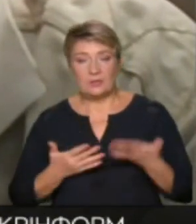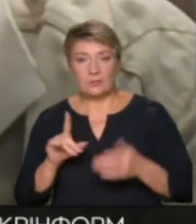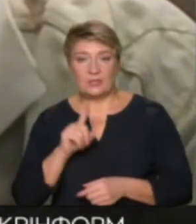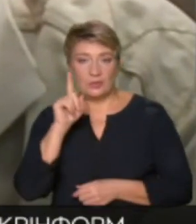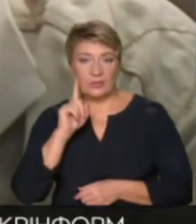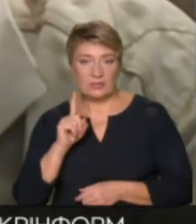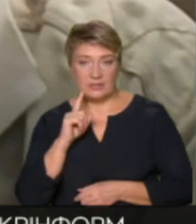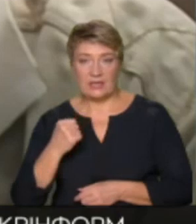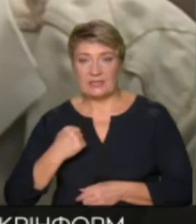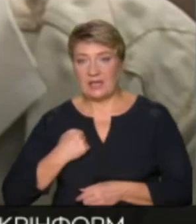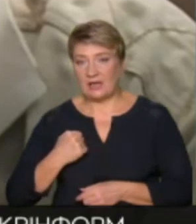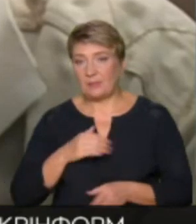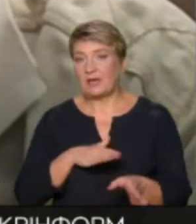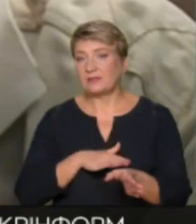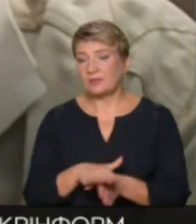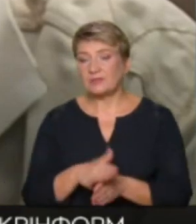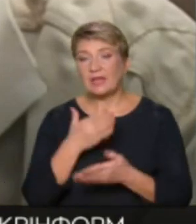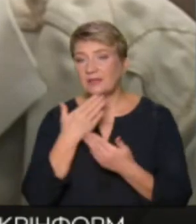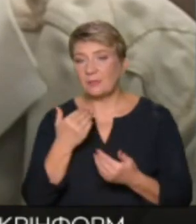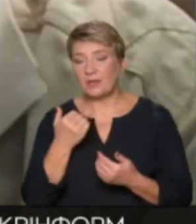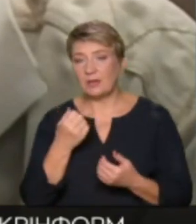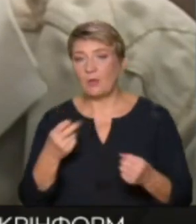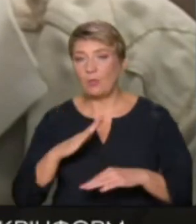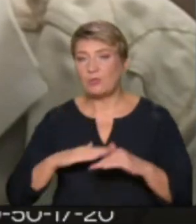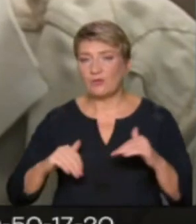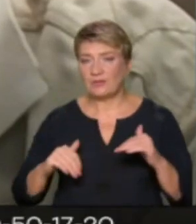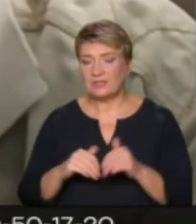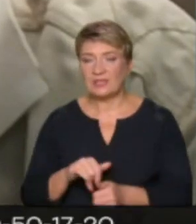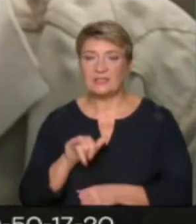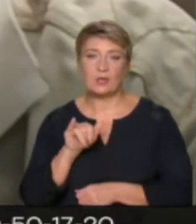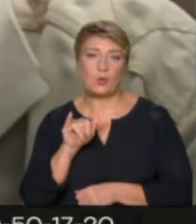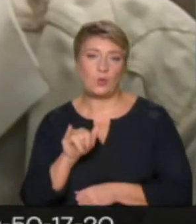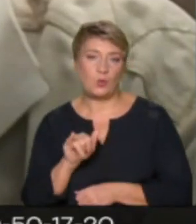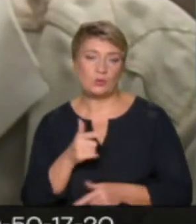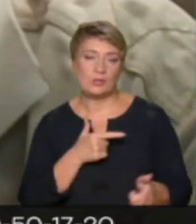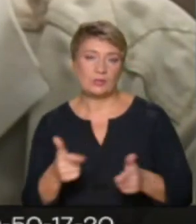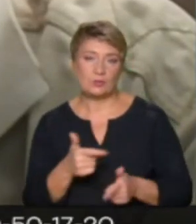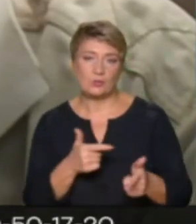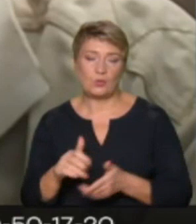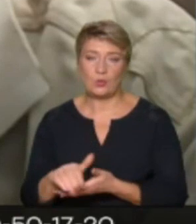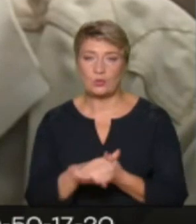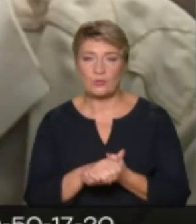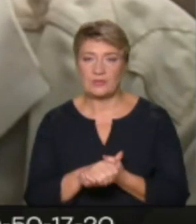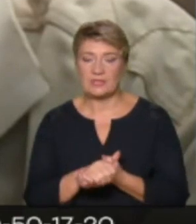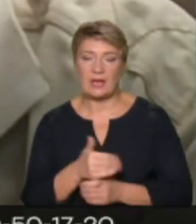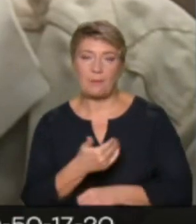армія впорається. В цьому немає сумнівів у професіоналізмі, у згуртованості і у мотивованості